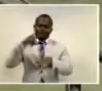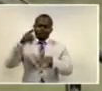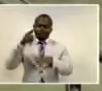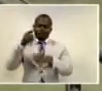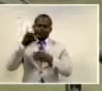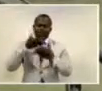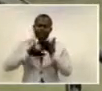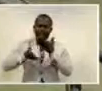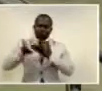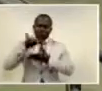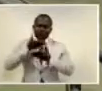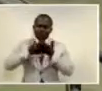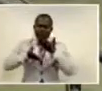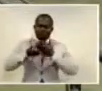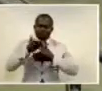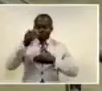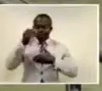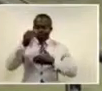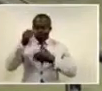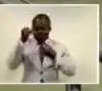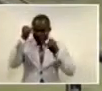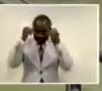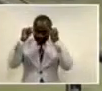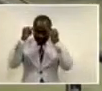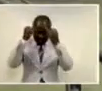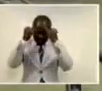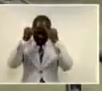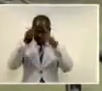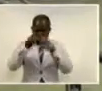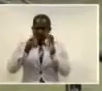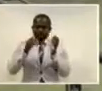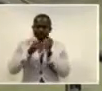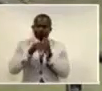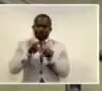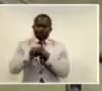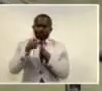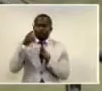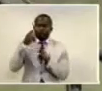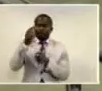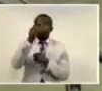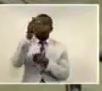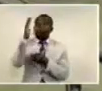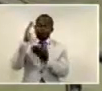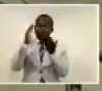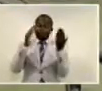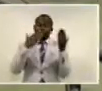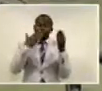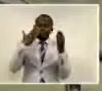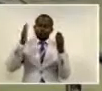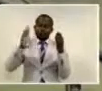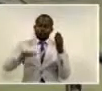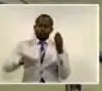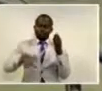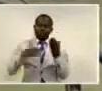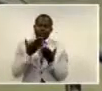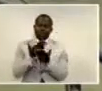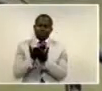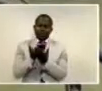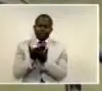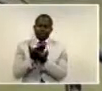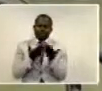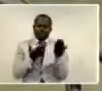kungurana ibitekerezo ariko nk'uko abitubwiye koko murabona ko ikirere gisa nabi twagiraga